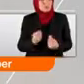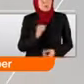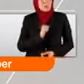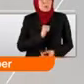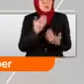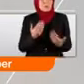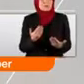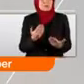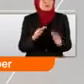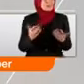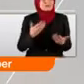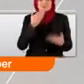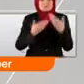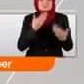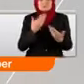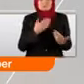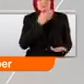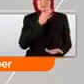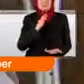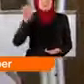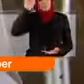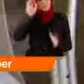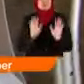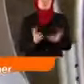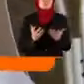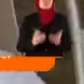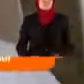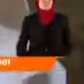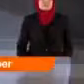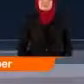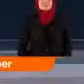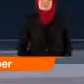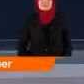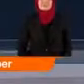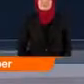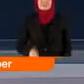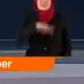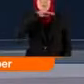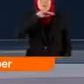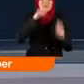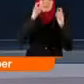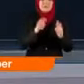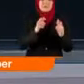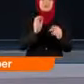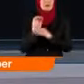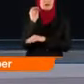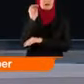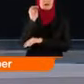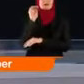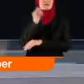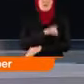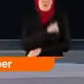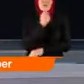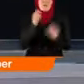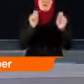nasıl söylenir ağabey Nasıl psikolojim aşırı şekilde bozuk ve Avrupa'da hayatı normalleştirmek için